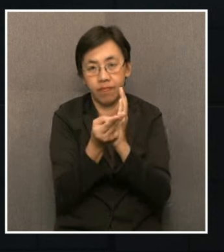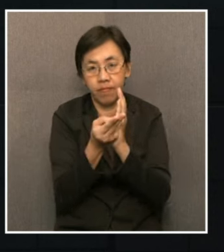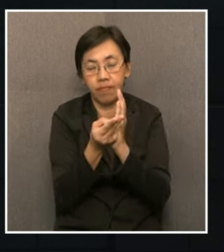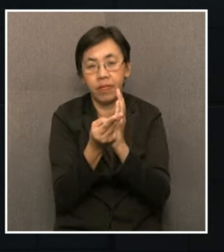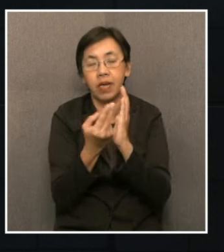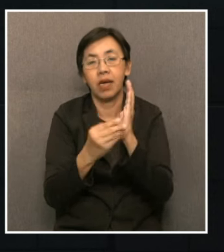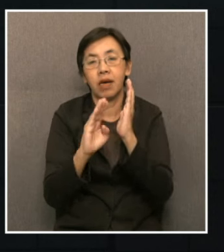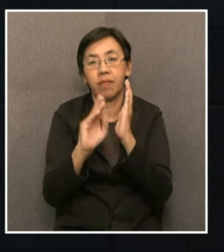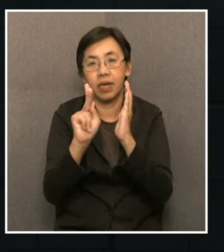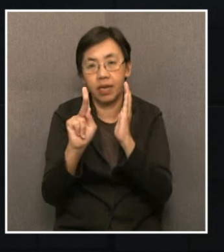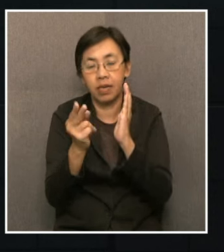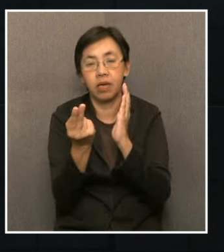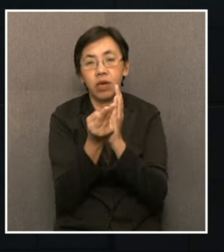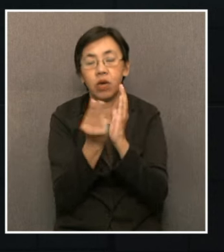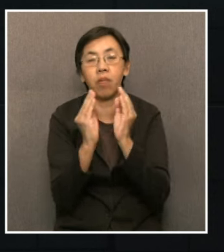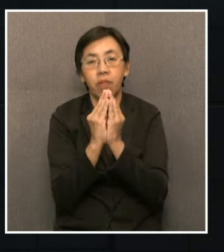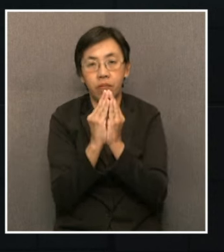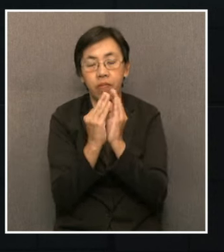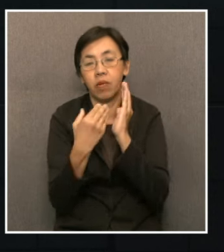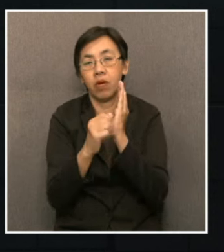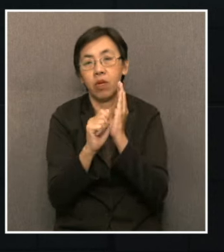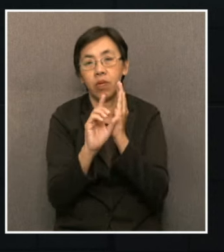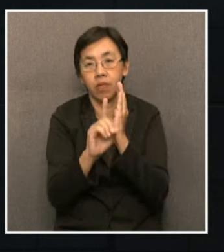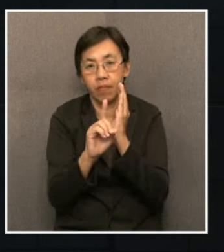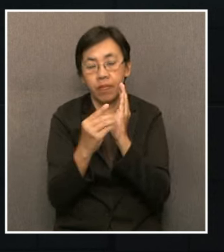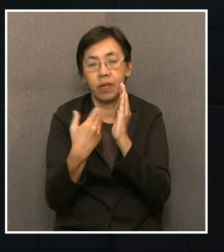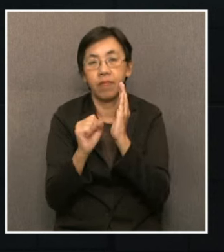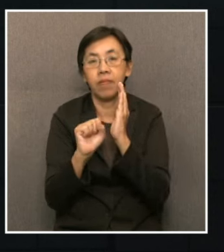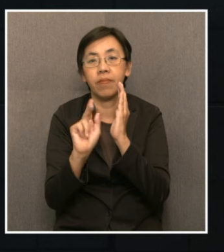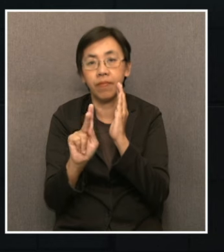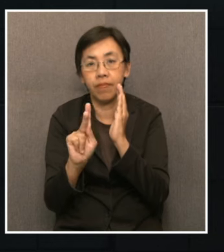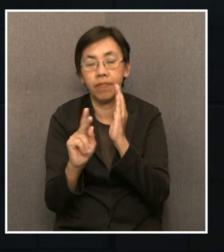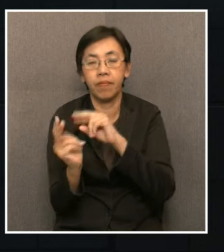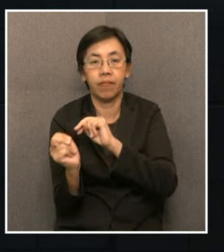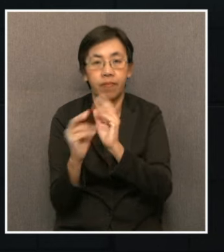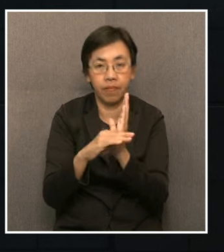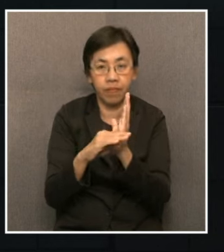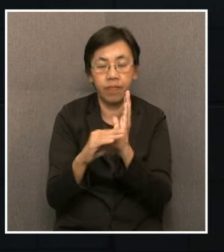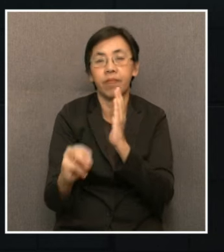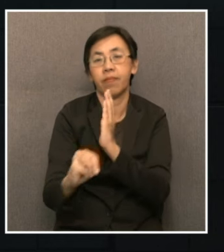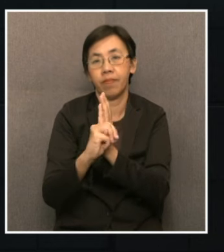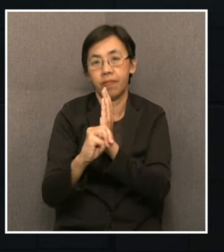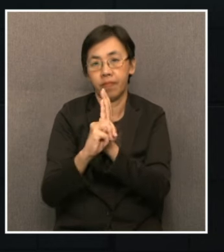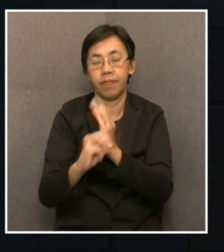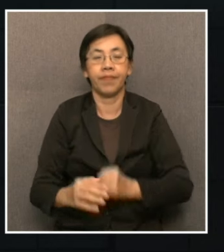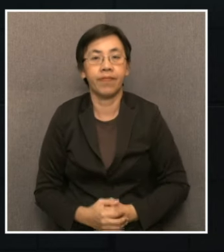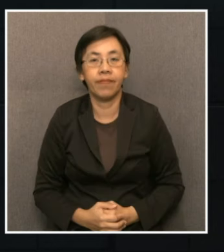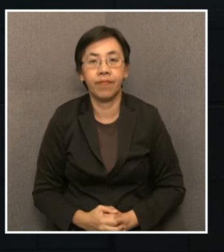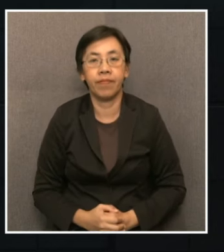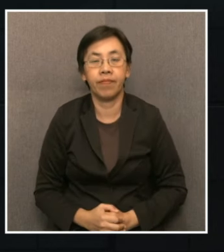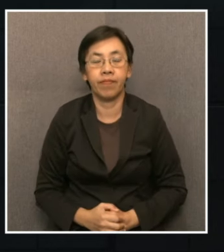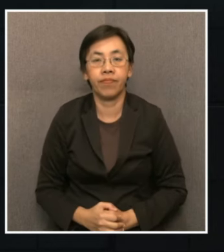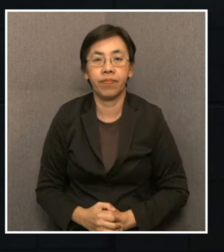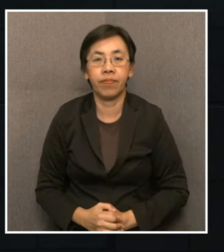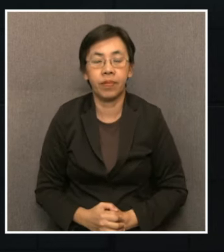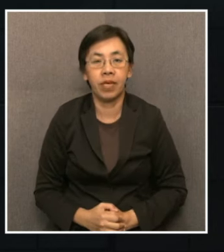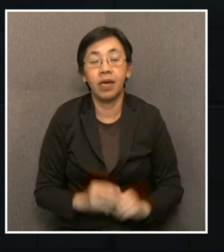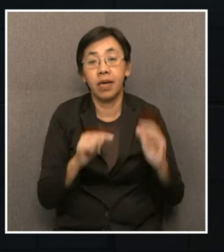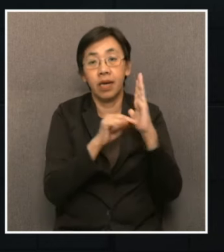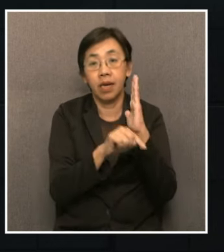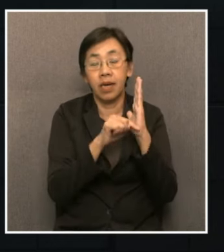าฬหนองบัวลำพูอุดรธานีสกลนครนครพนมและมุกดาหารและภาคตะวันออกครับ